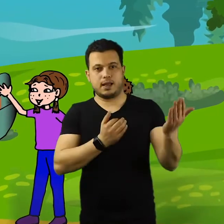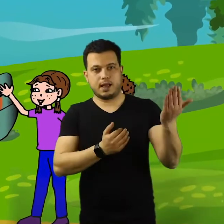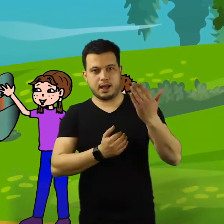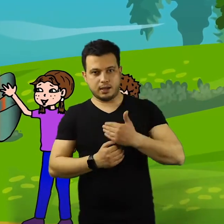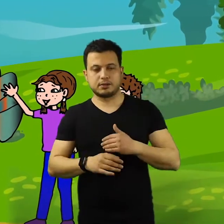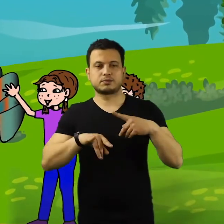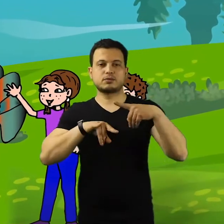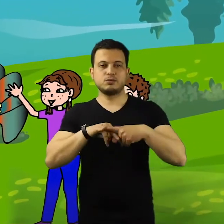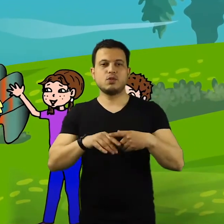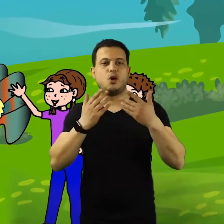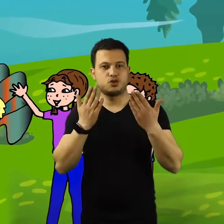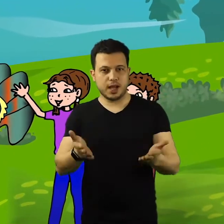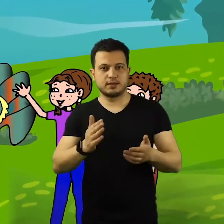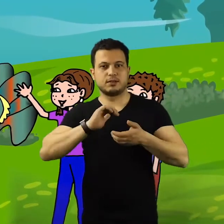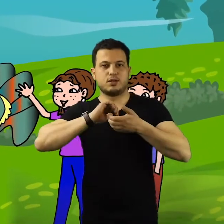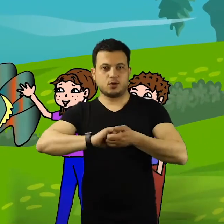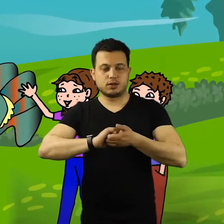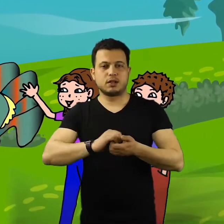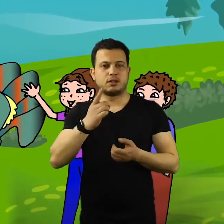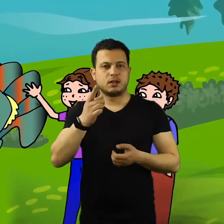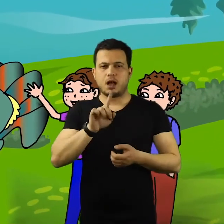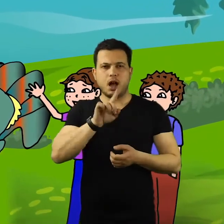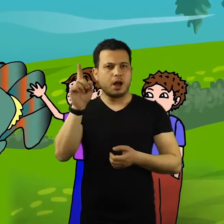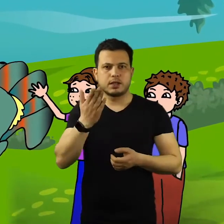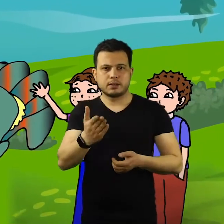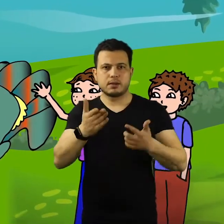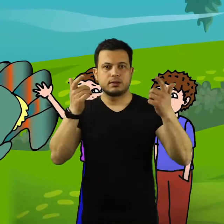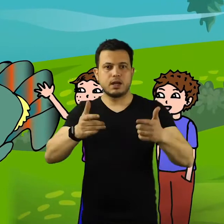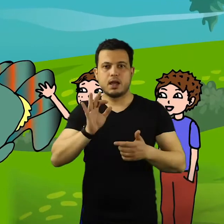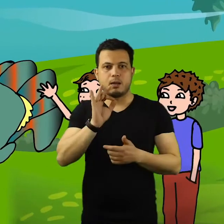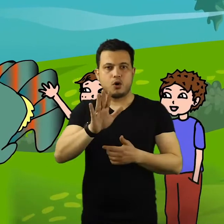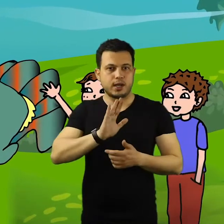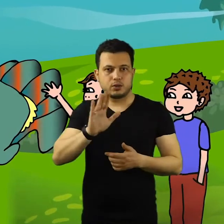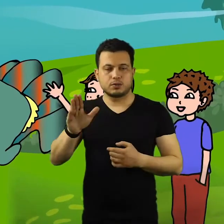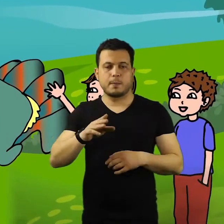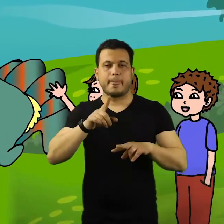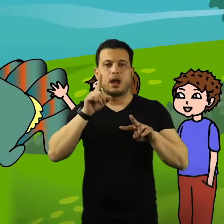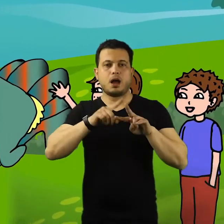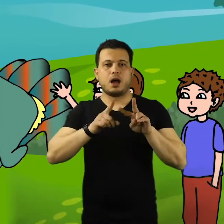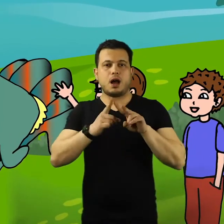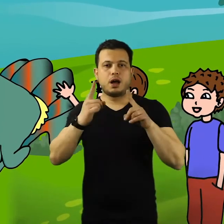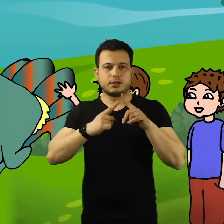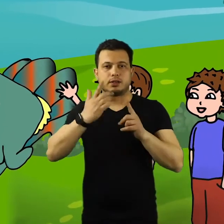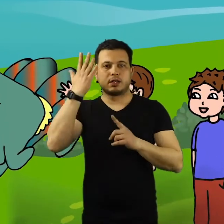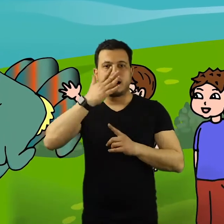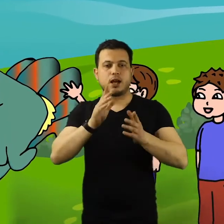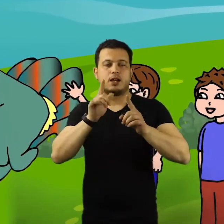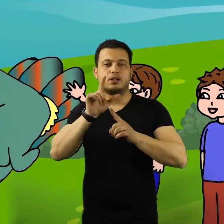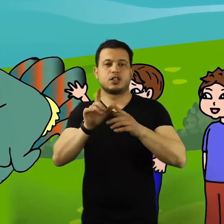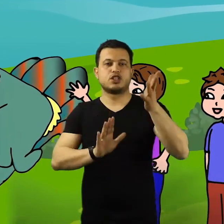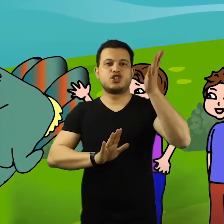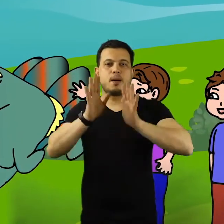Hoş geldiniz dostlar Hayrola? Nereye böyle? Anıt Karaçam ormanlarına çöp